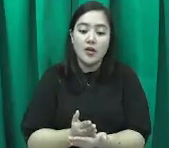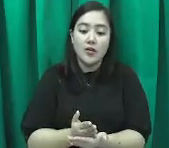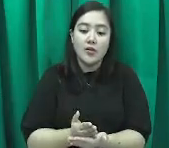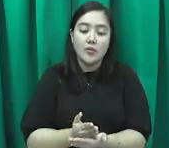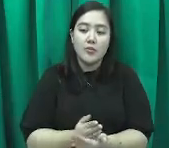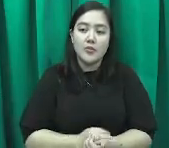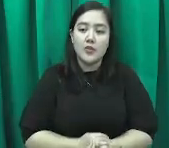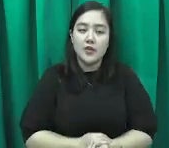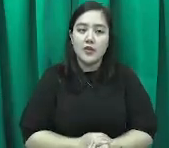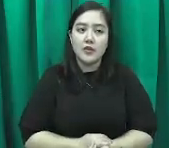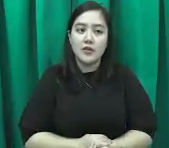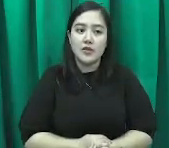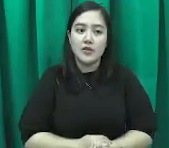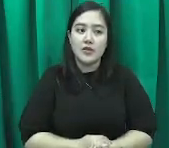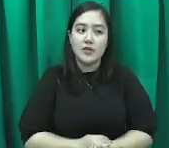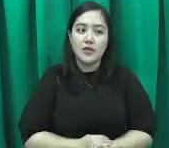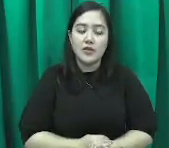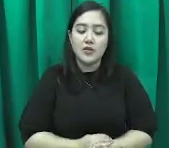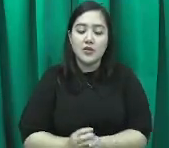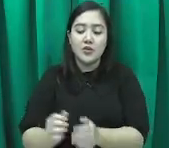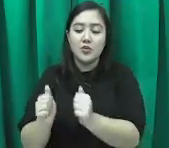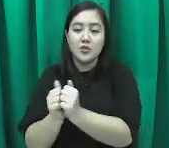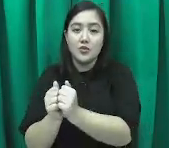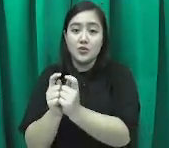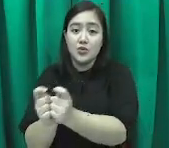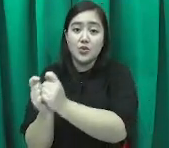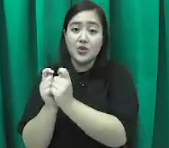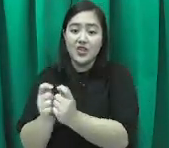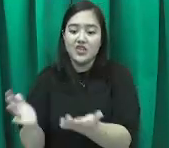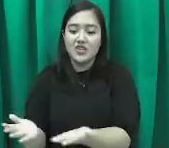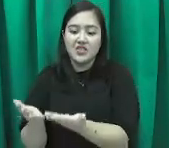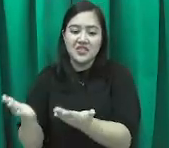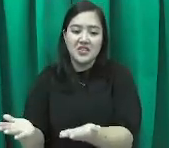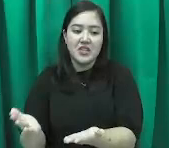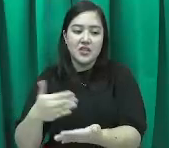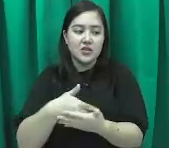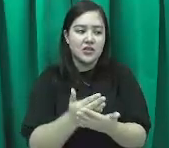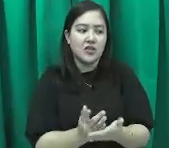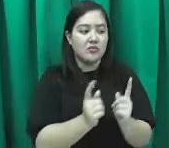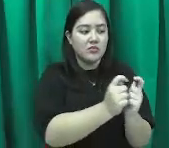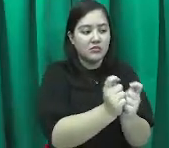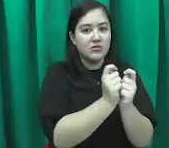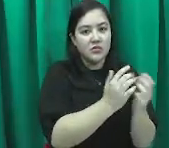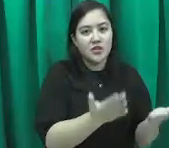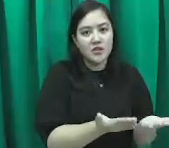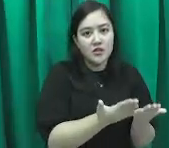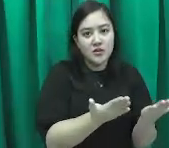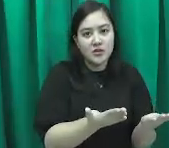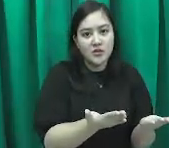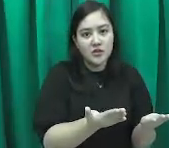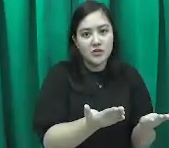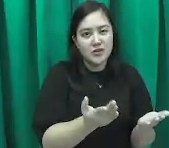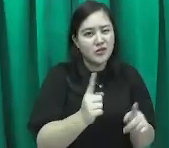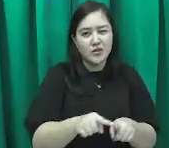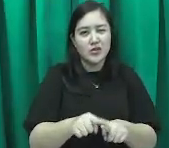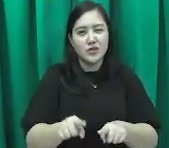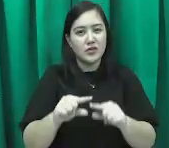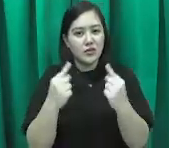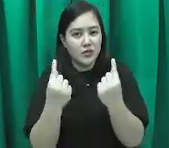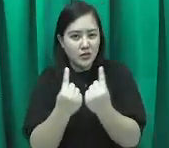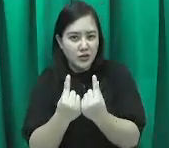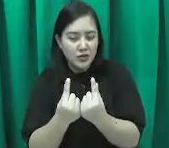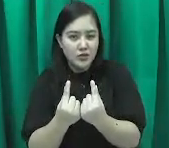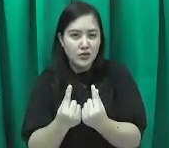almost talagang magkakaroon ng split o pagkakahiwalay. Yeah. Kaya nga ang advice sa atin, sabi ni Paul dito, na magkaroon tayo ng